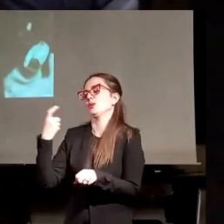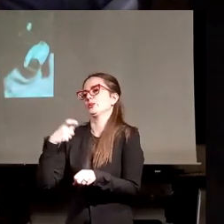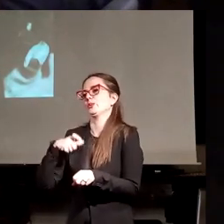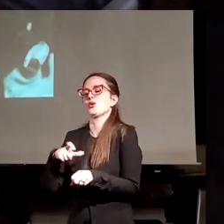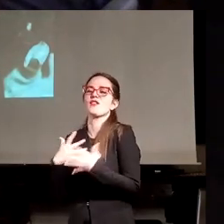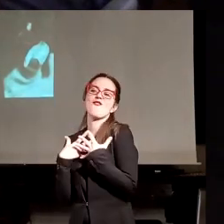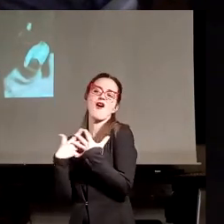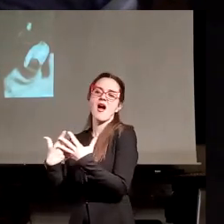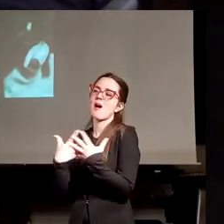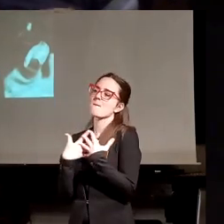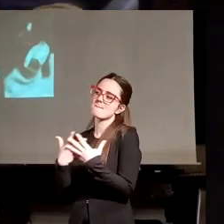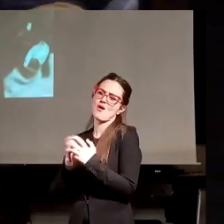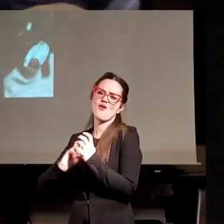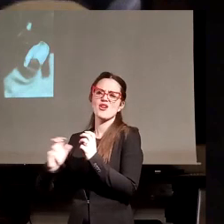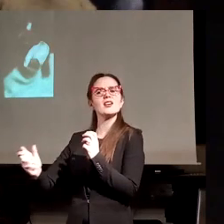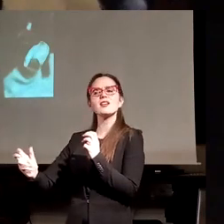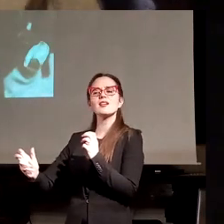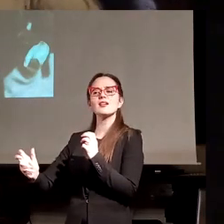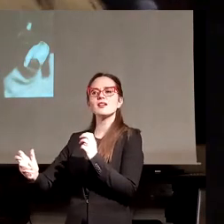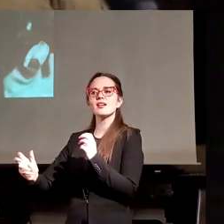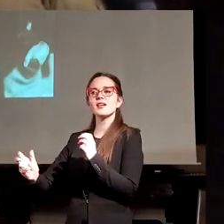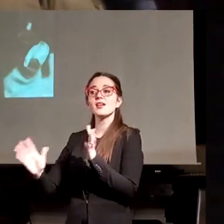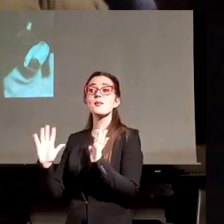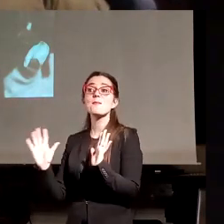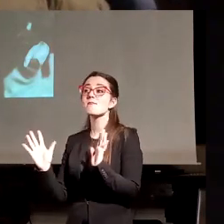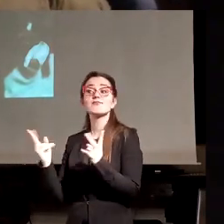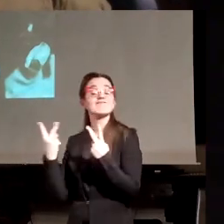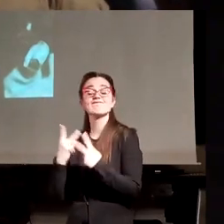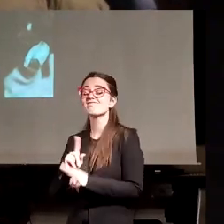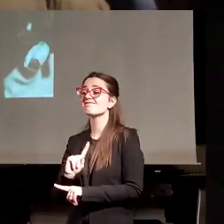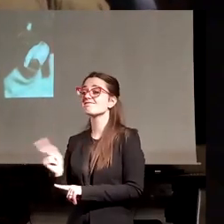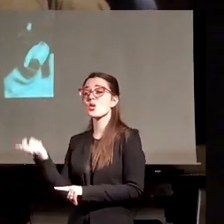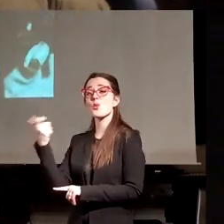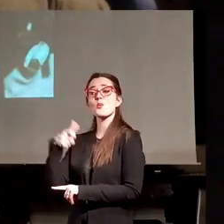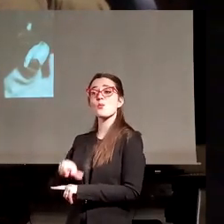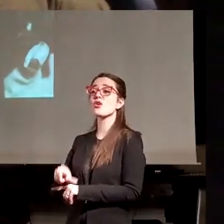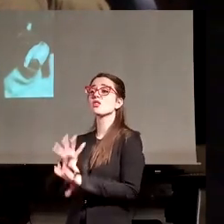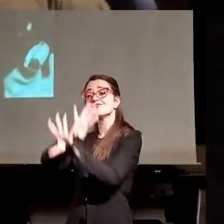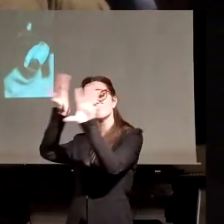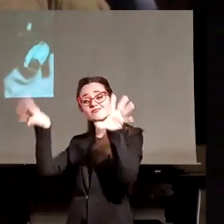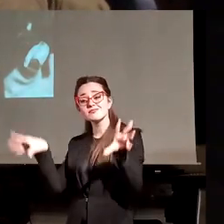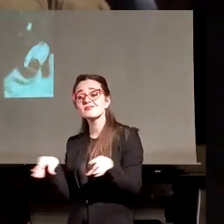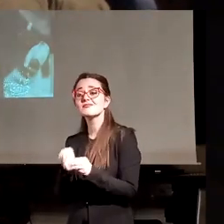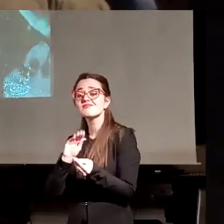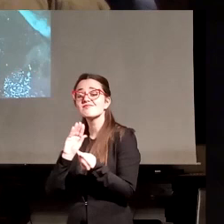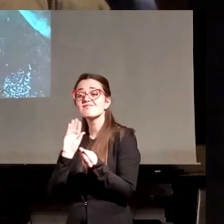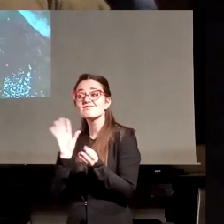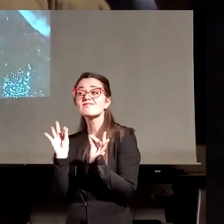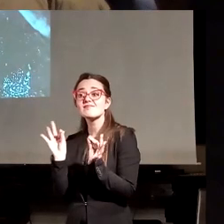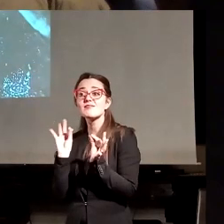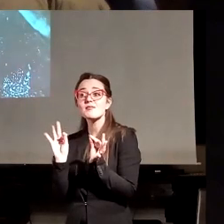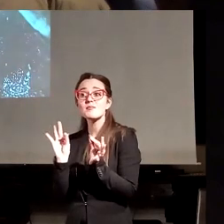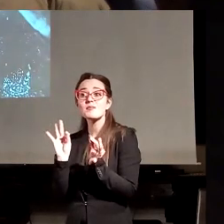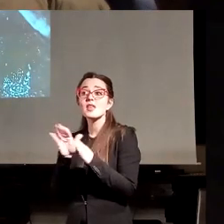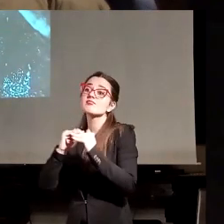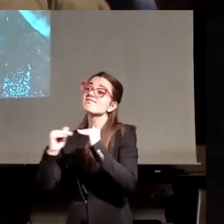questione amorosa e via dicendo ma non è vero perché in realtà tutto si potrebbe ri a piana re ma non seria